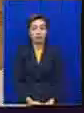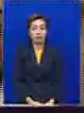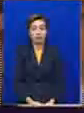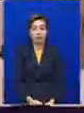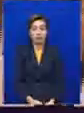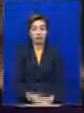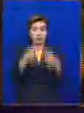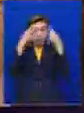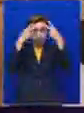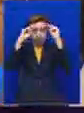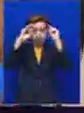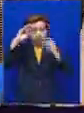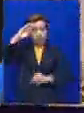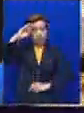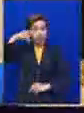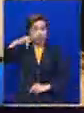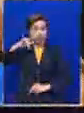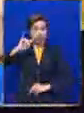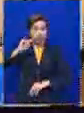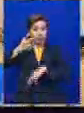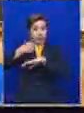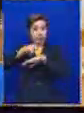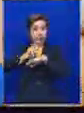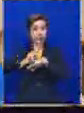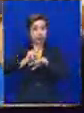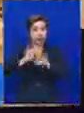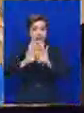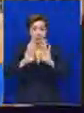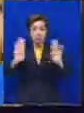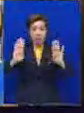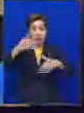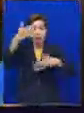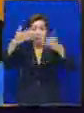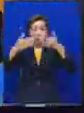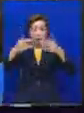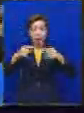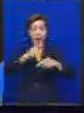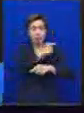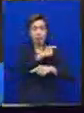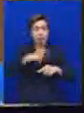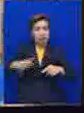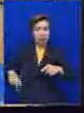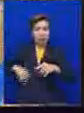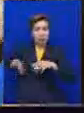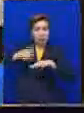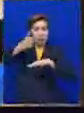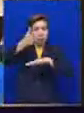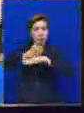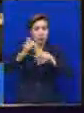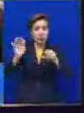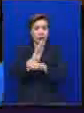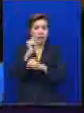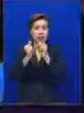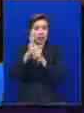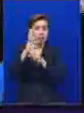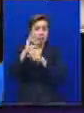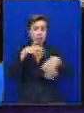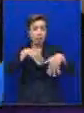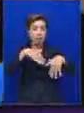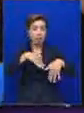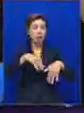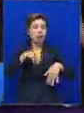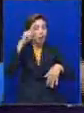พลเอกประยุทธ์จันทร์โอชานายกรัฐมนตรีเป็นประธานในพิธีเปิดงาน70ปีครองราชประชารัฐรวมใจพักรักน้ำตามร